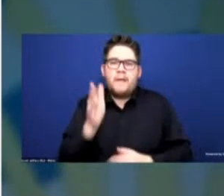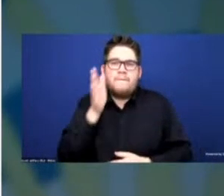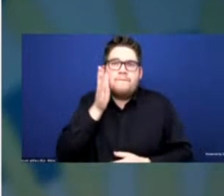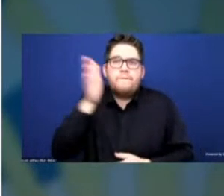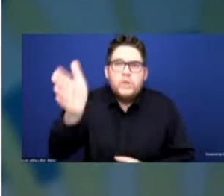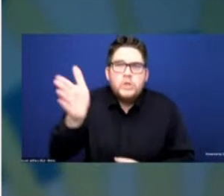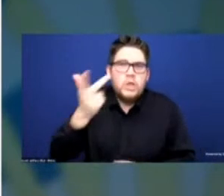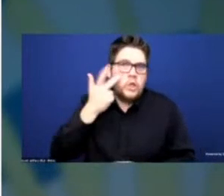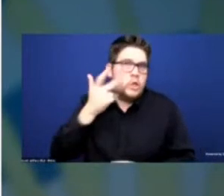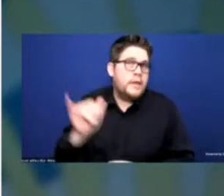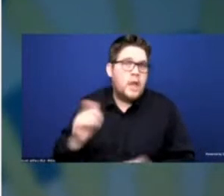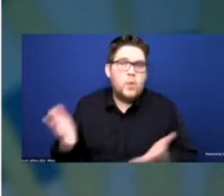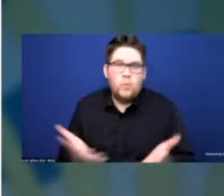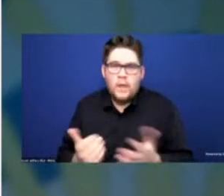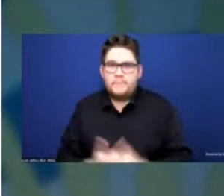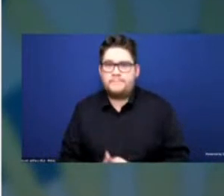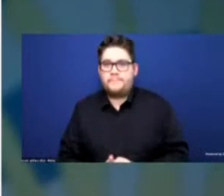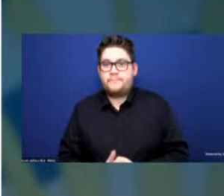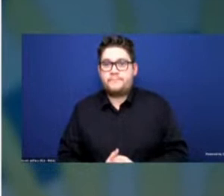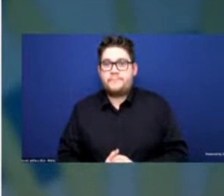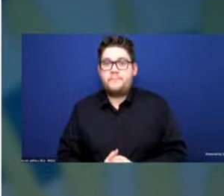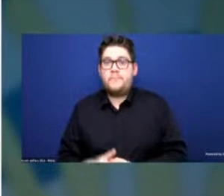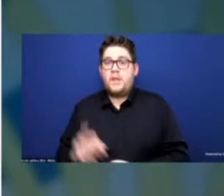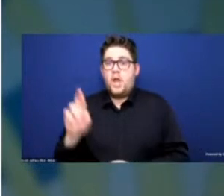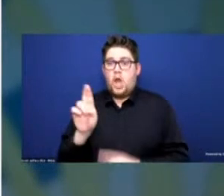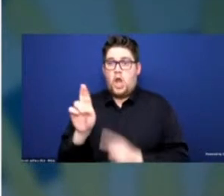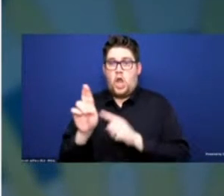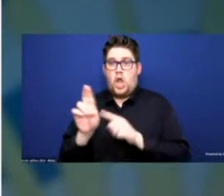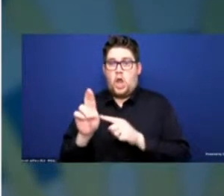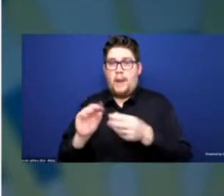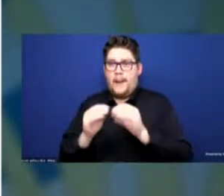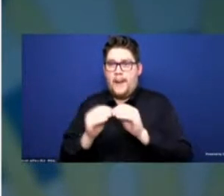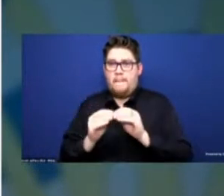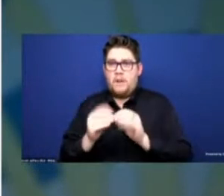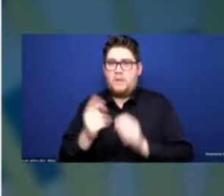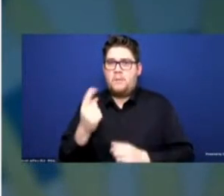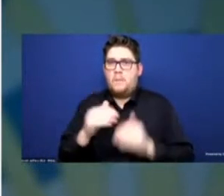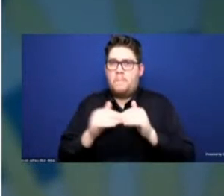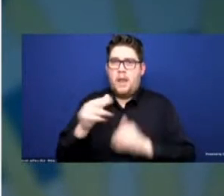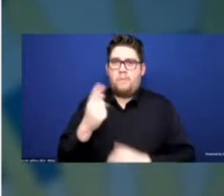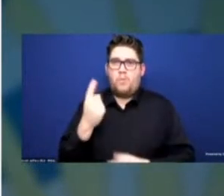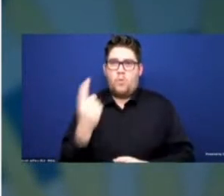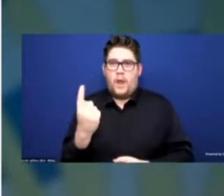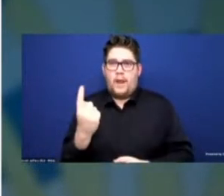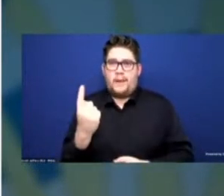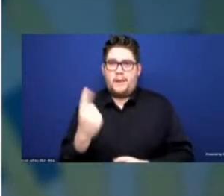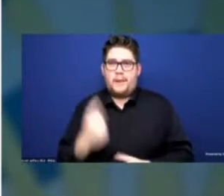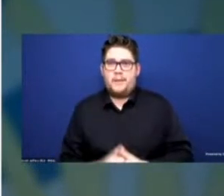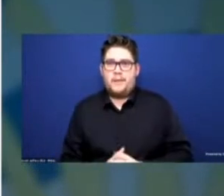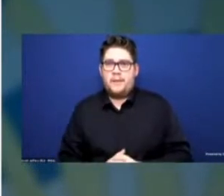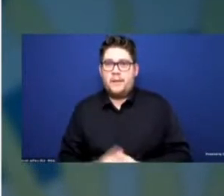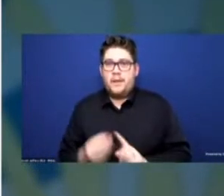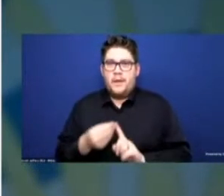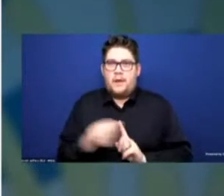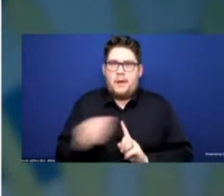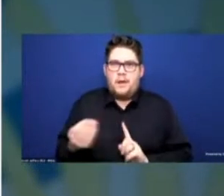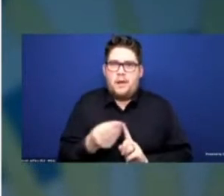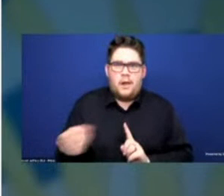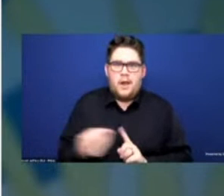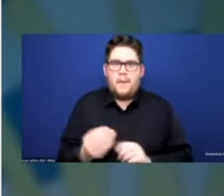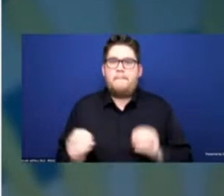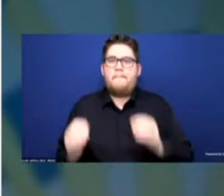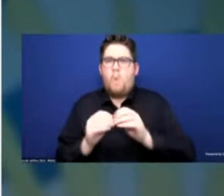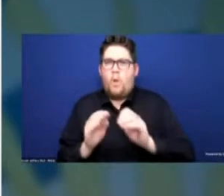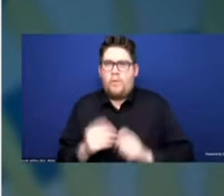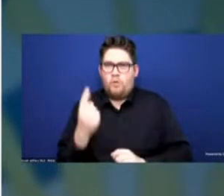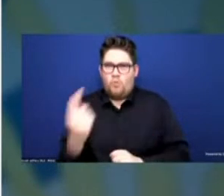来 for 他 some 说 time, and 所有 that 的 of 卫生 course 局 we 以 see 下 in 都 the 是超 reflection 过 of 1了 the 大家 transmission 可以看 events 到了 that 整 we've 个 been BC seeing 省 around the province. 最高的